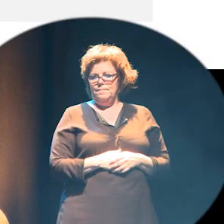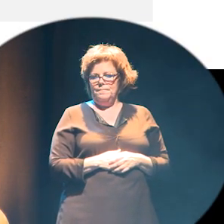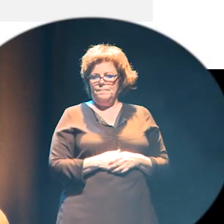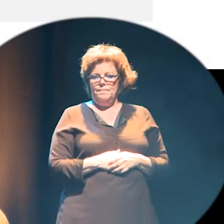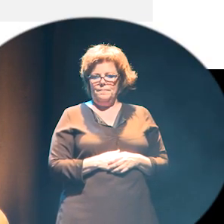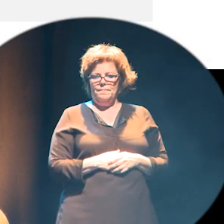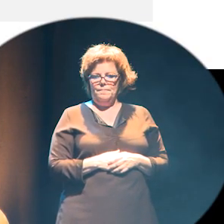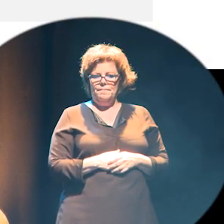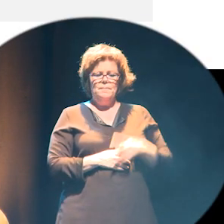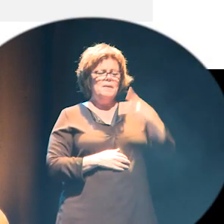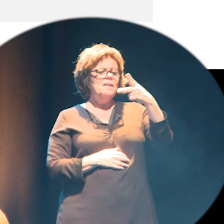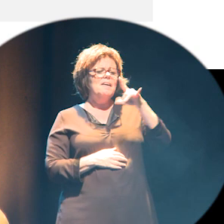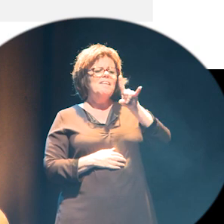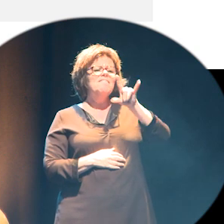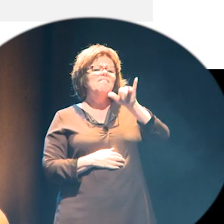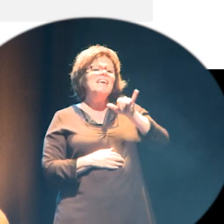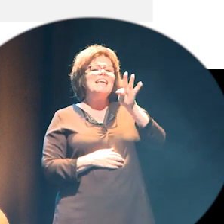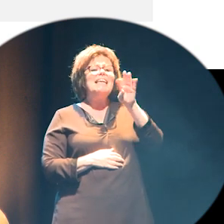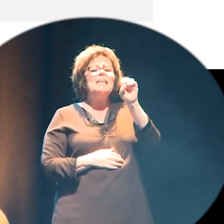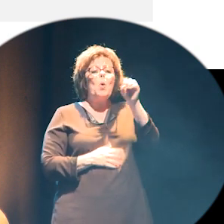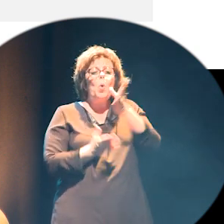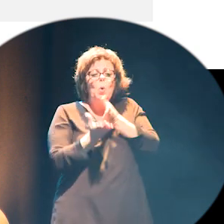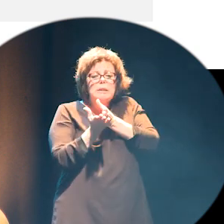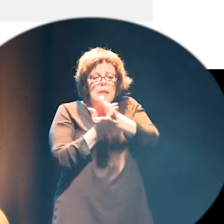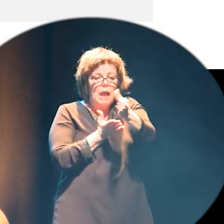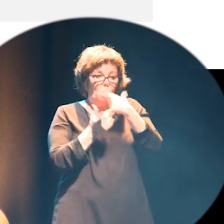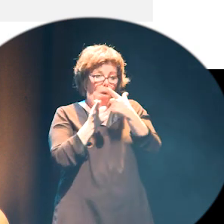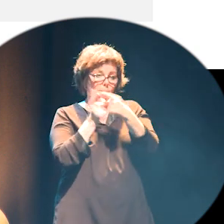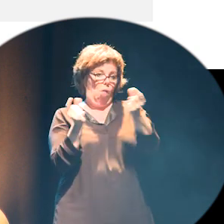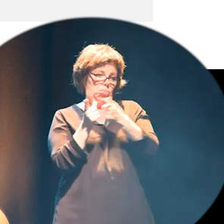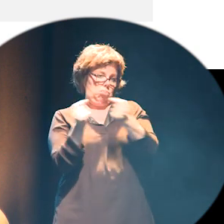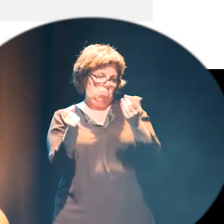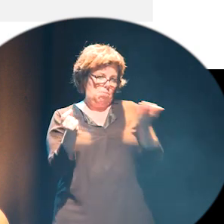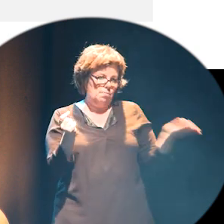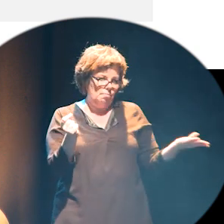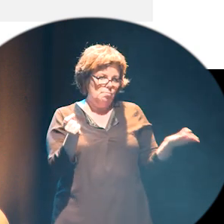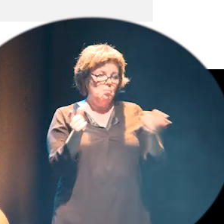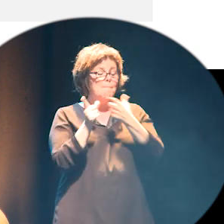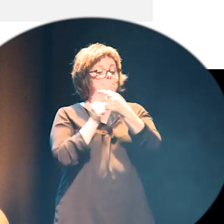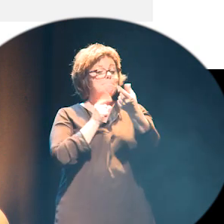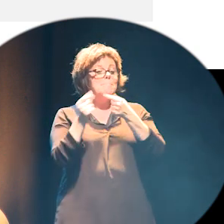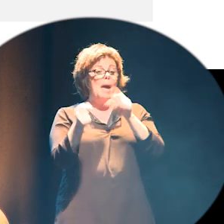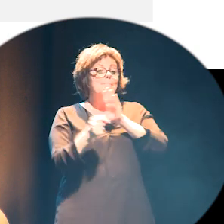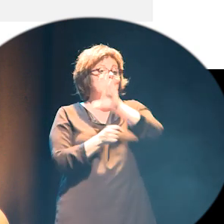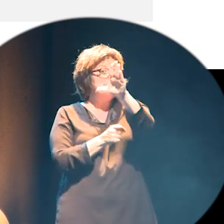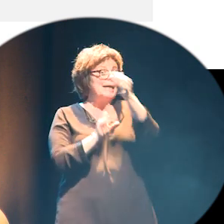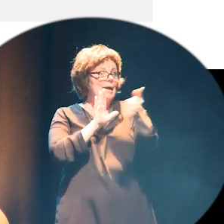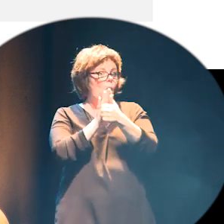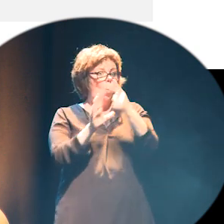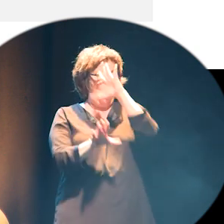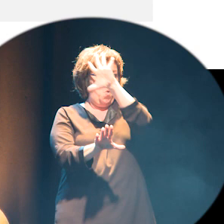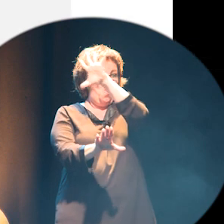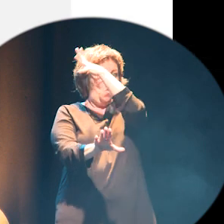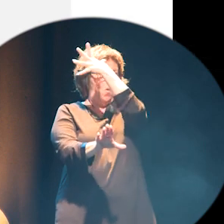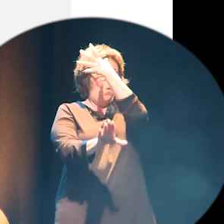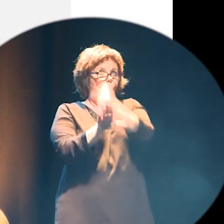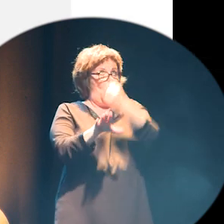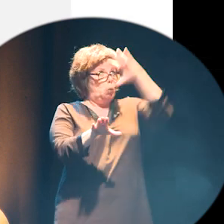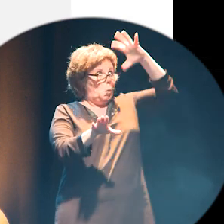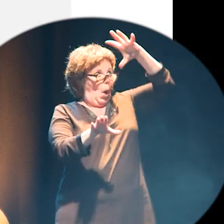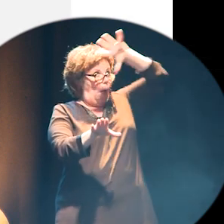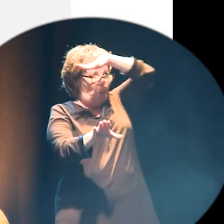Phyto, ça veut dire plante. Le propre de la plante, c'est d'effectuer la photosynthèse.